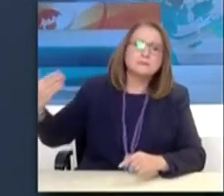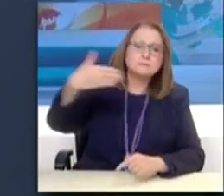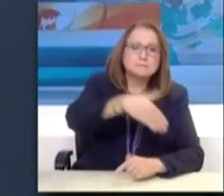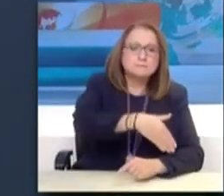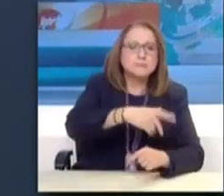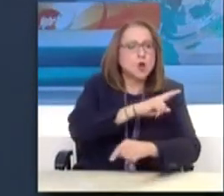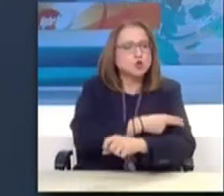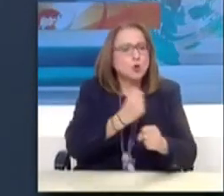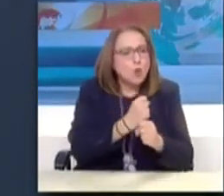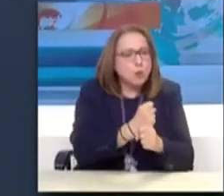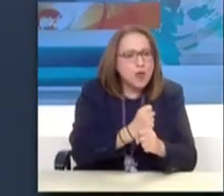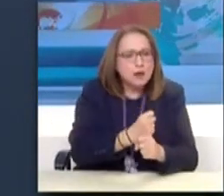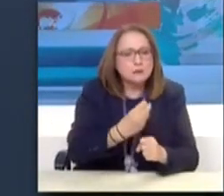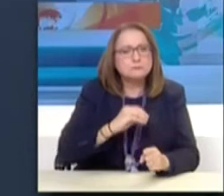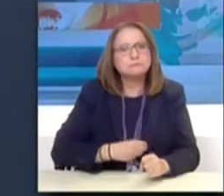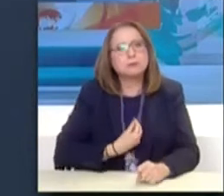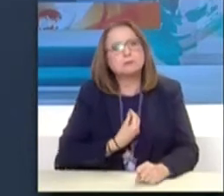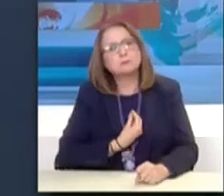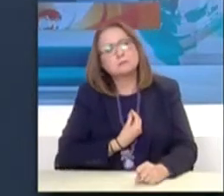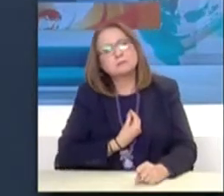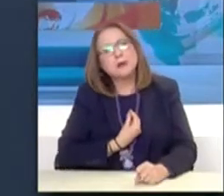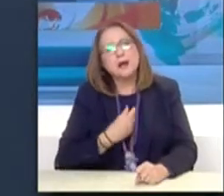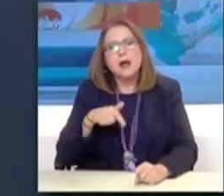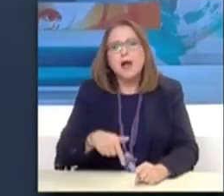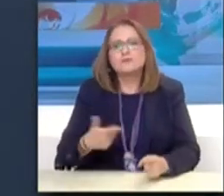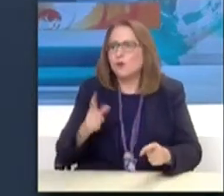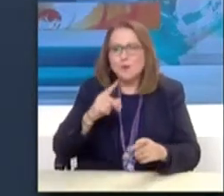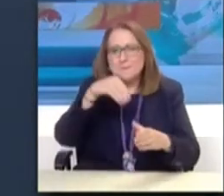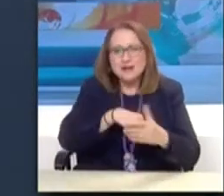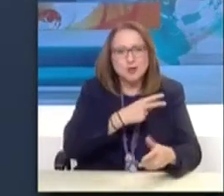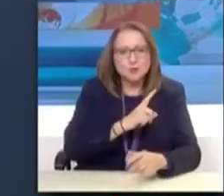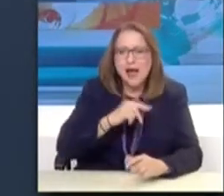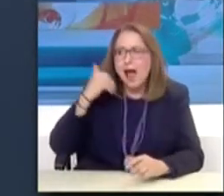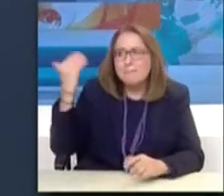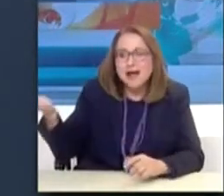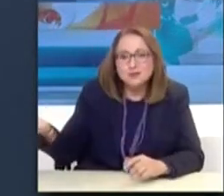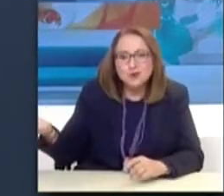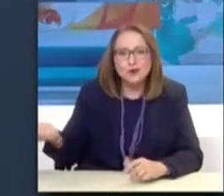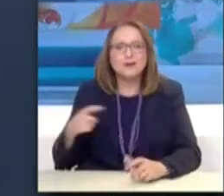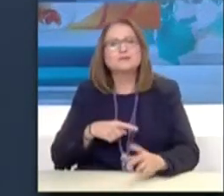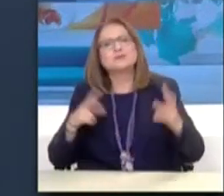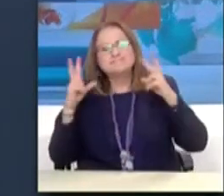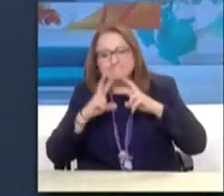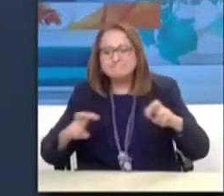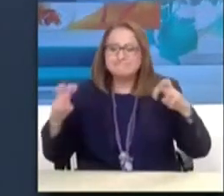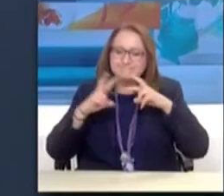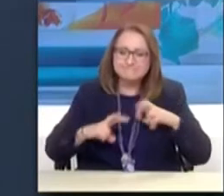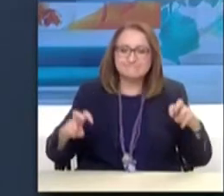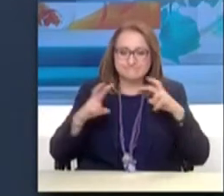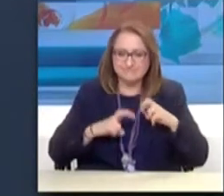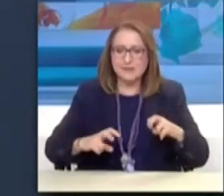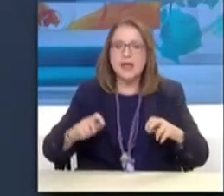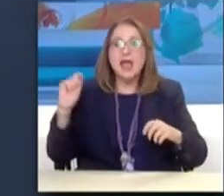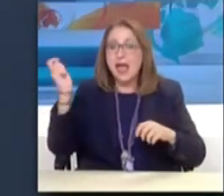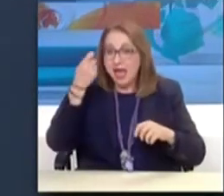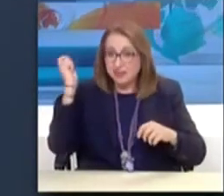τα περιστατικά τα μελετούμε όλο και περισσότερο και δίνουν αφορμή για ακόμα περισσότερη επαγρύπνηση. Ο Εθνικός Οργανισμός Δημόσιας Υγείας